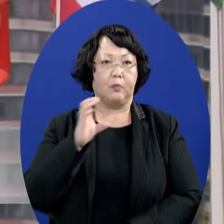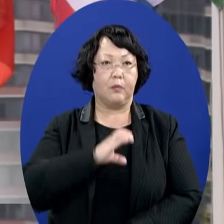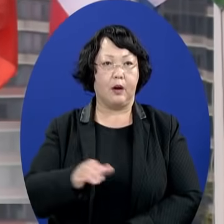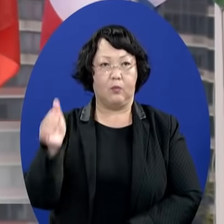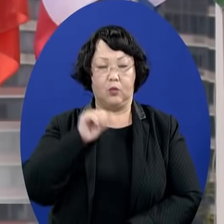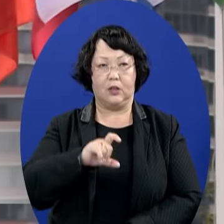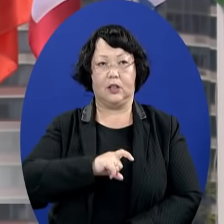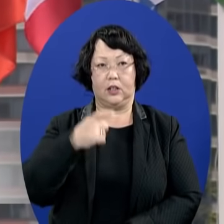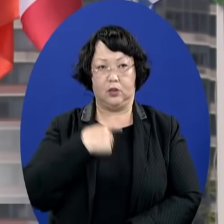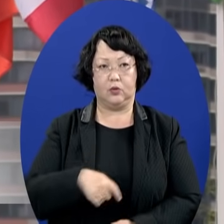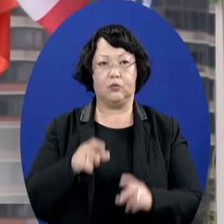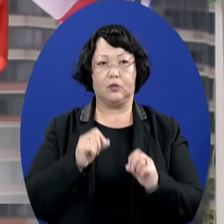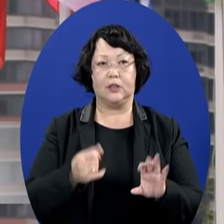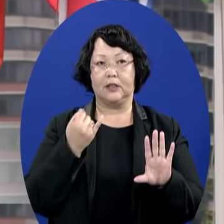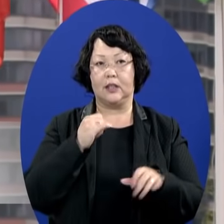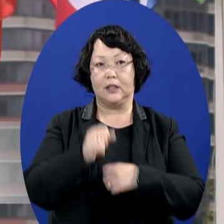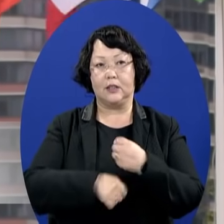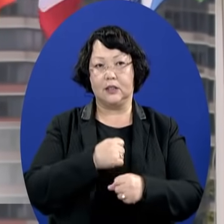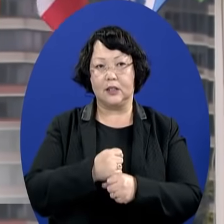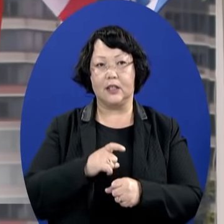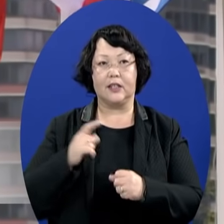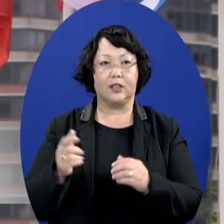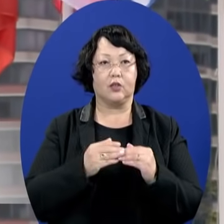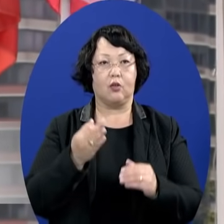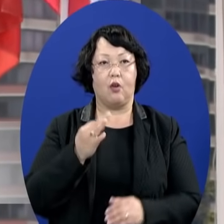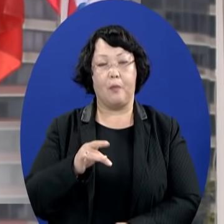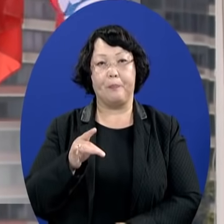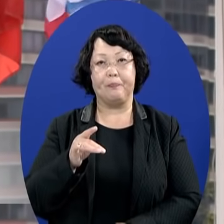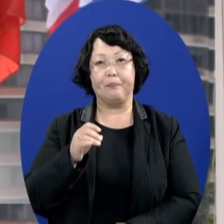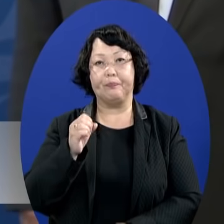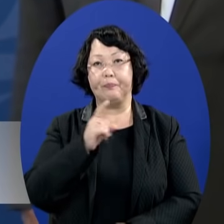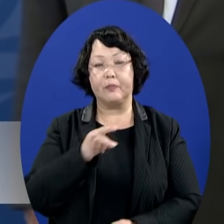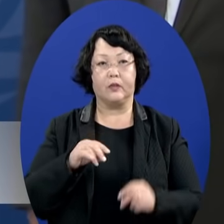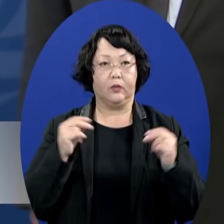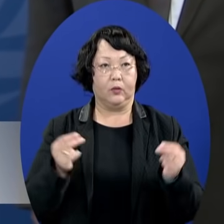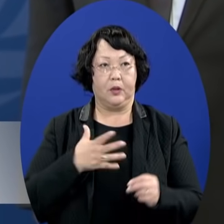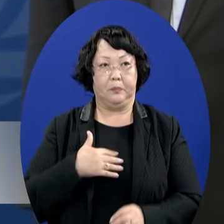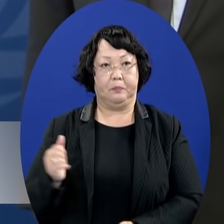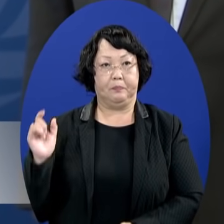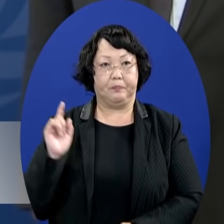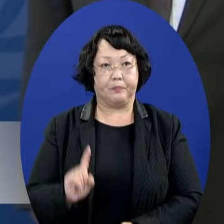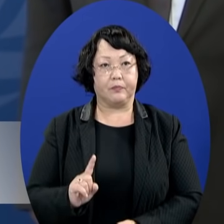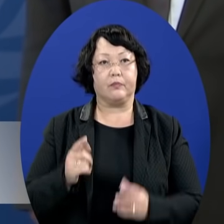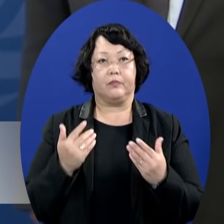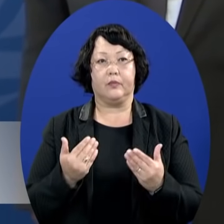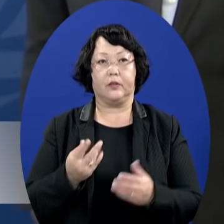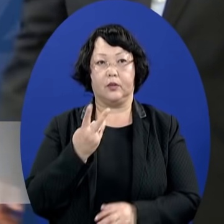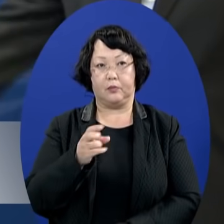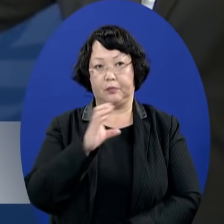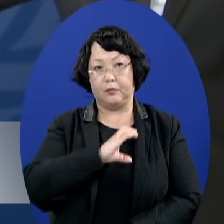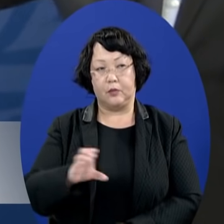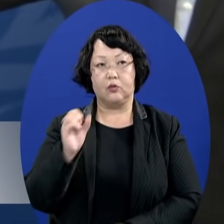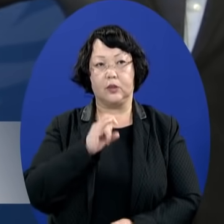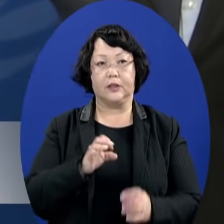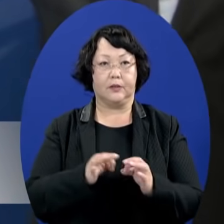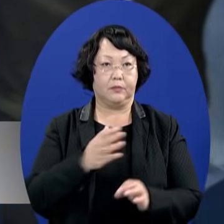бүрэн эрхэт гишүүн болсны 60 жилийн тэгш ойн хүрээнд ерөнхий ассамблеийн ээлжид чуулганд бичлэн оролцож байна. Нэгдсэн үндэстний байгууллагын ерөнхий